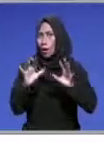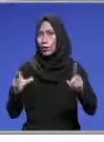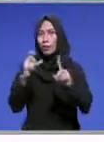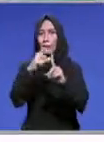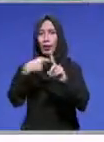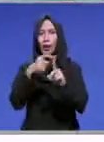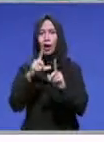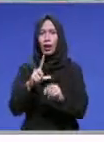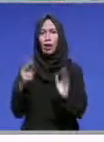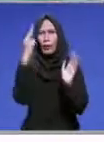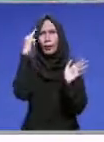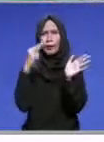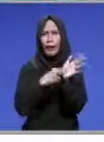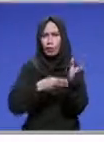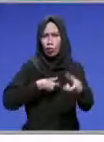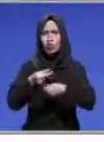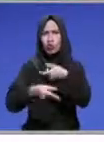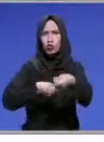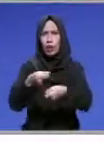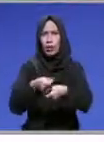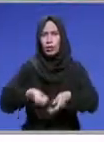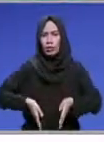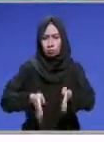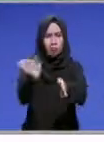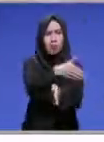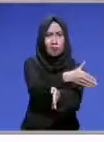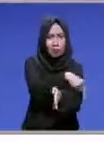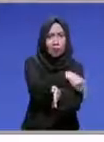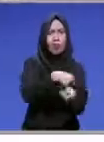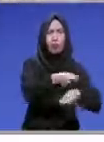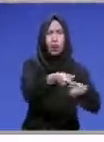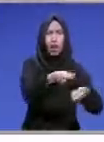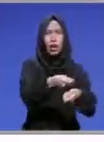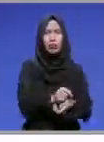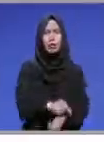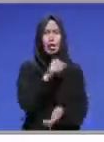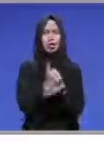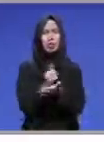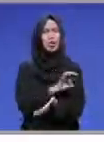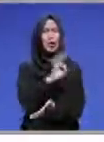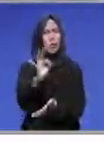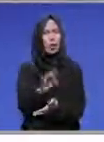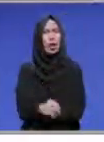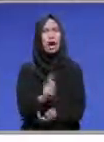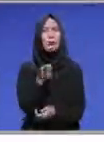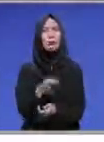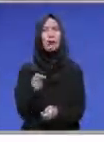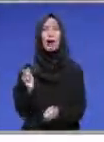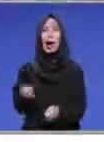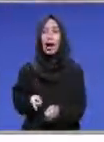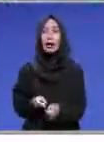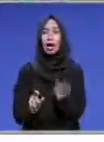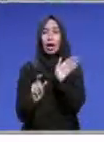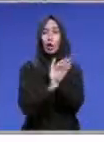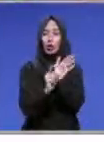masih nekat berjualan di atas trotoar dan bahu jalan. Gali Putra melaporkan, sesuai dengan peraturan daerah DKI nomor